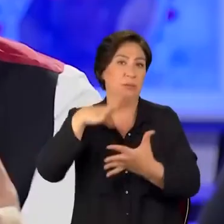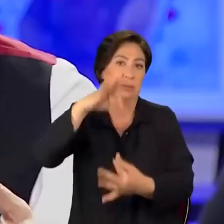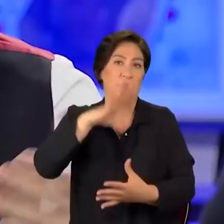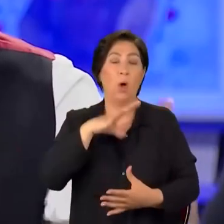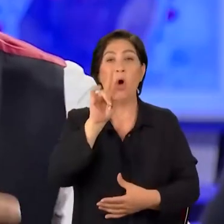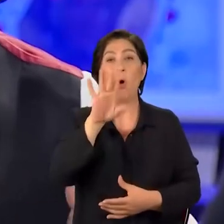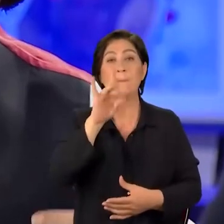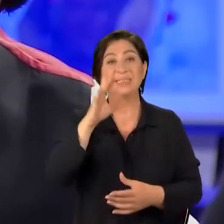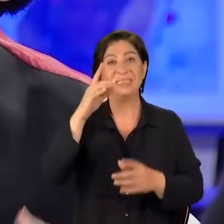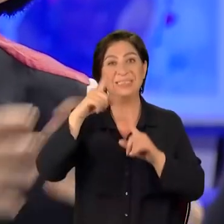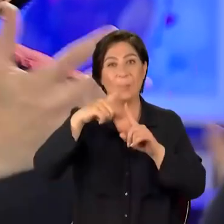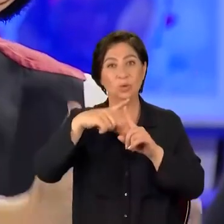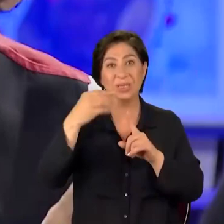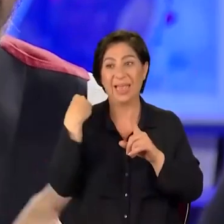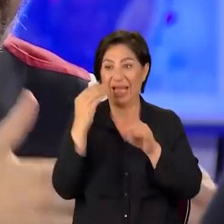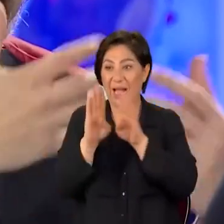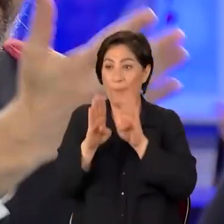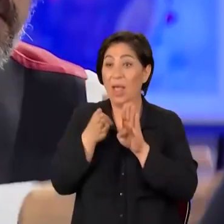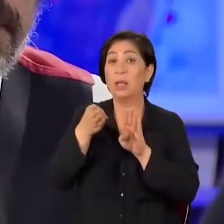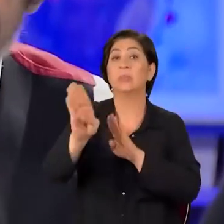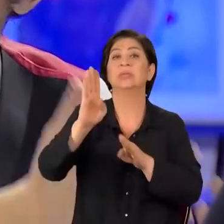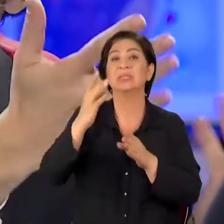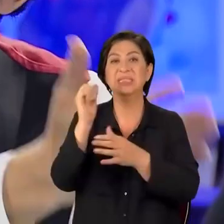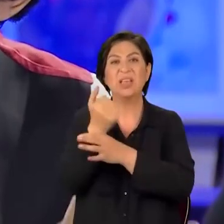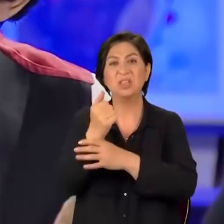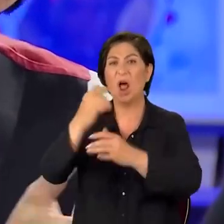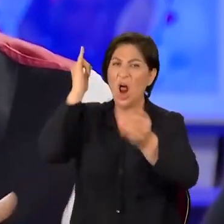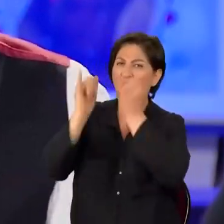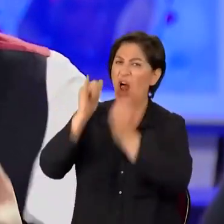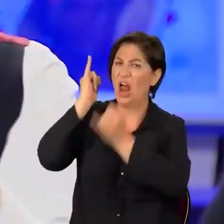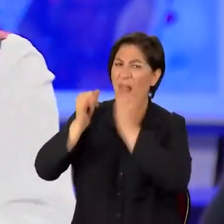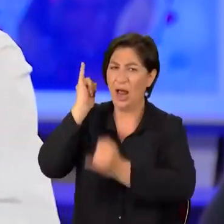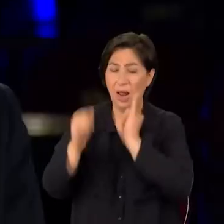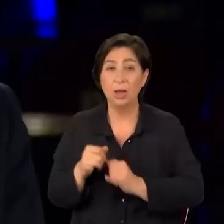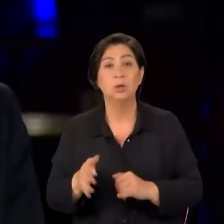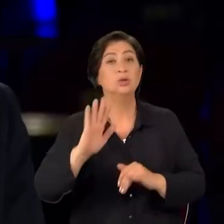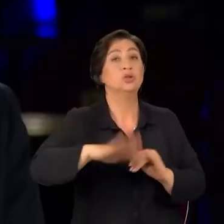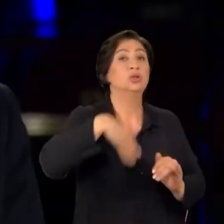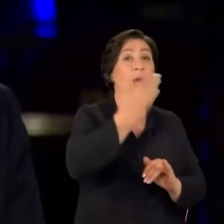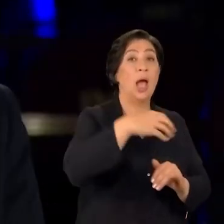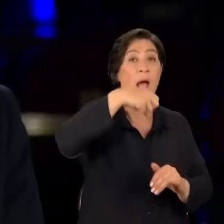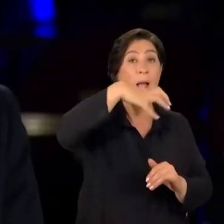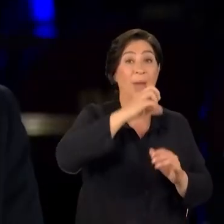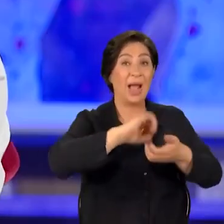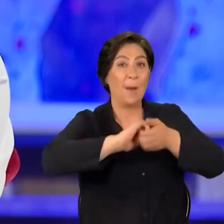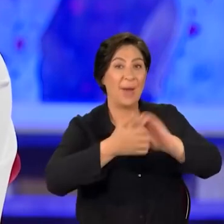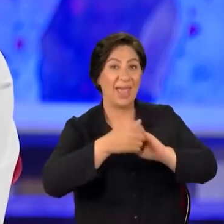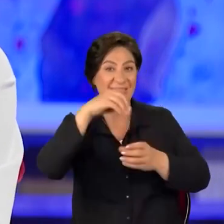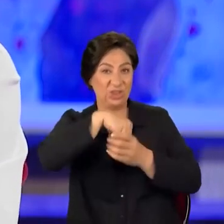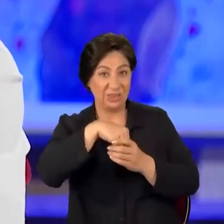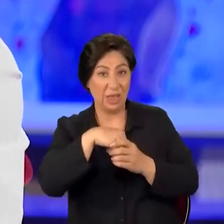insanlar var. Yani işte 15 Temmuz'da Yenikapı'ya gitmediği için linç olan sanatçılar, işte daha sonra AK